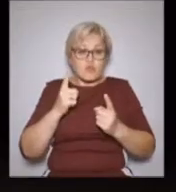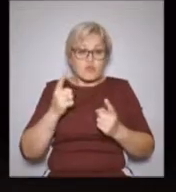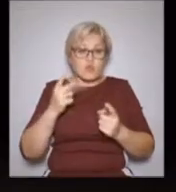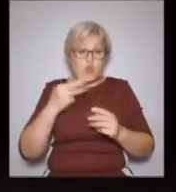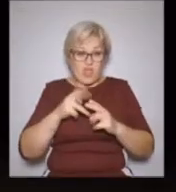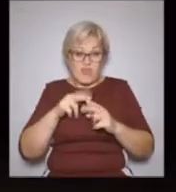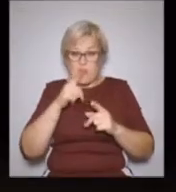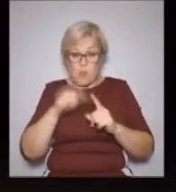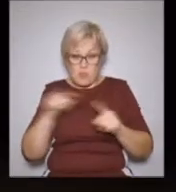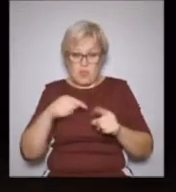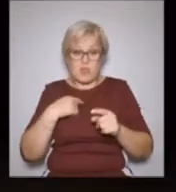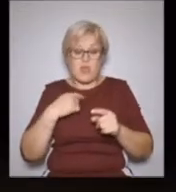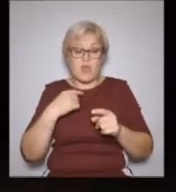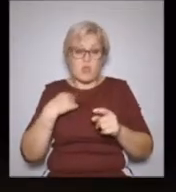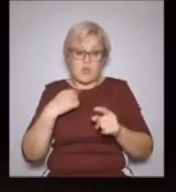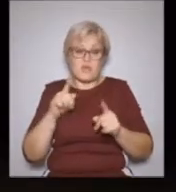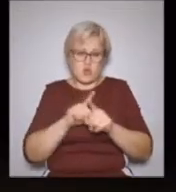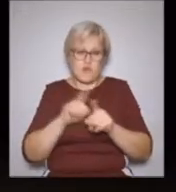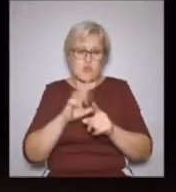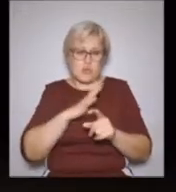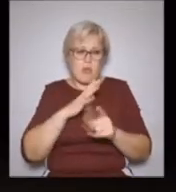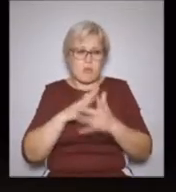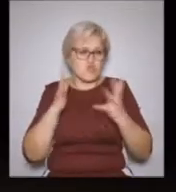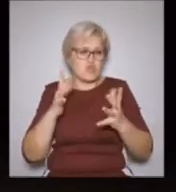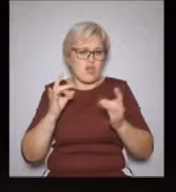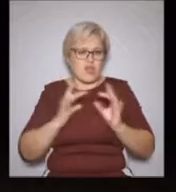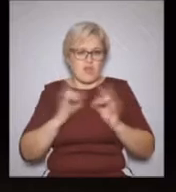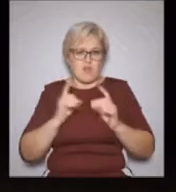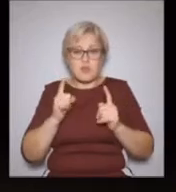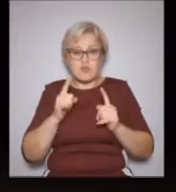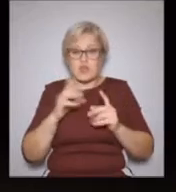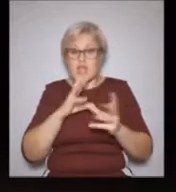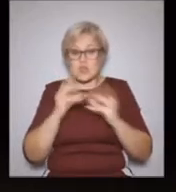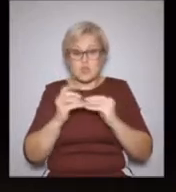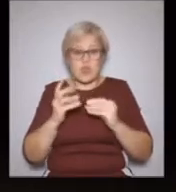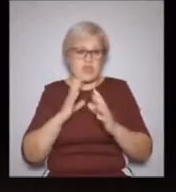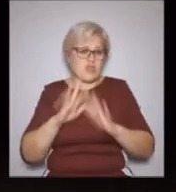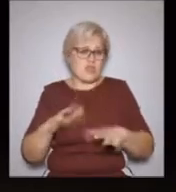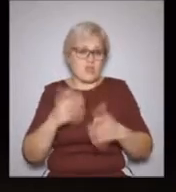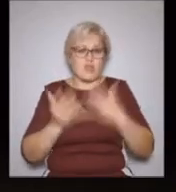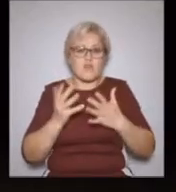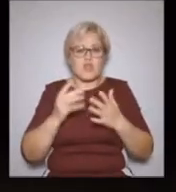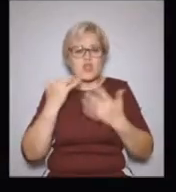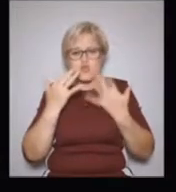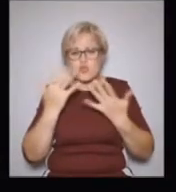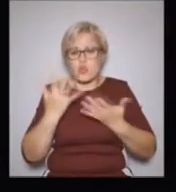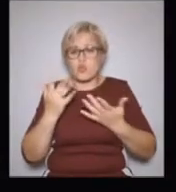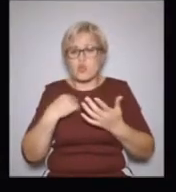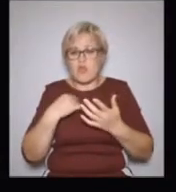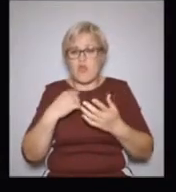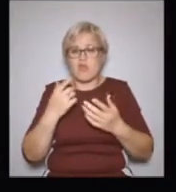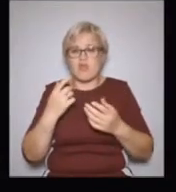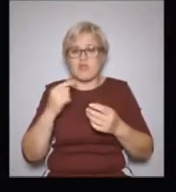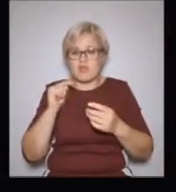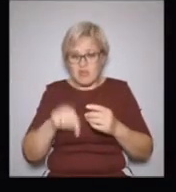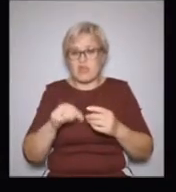мечту которую вот тогда внес восьмом году я видел смотря вот эстафету то есть я наверное и уже существa то есть парень